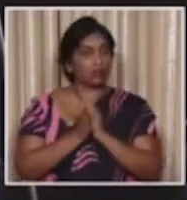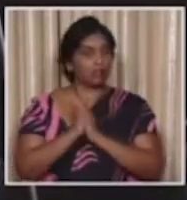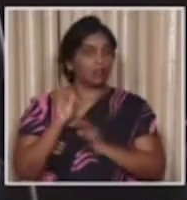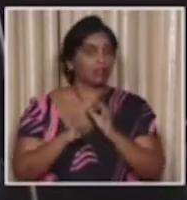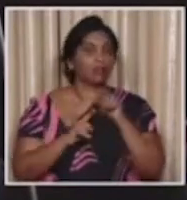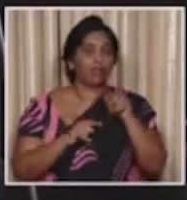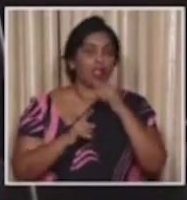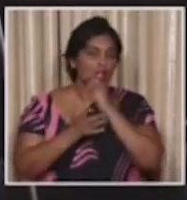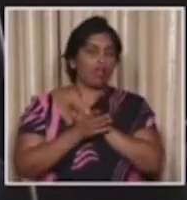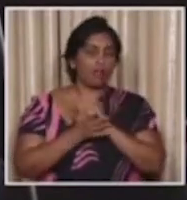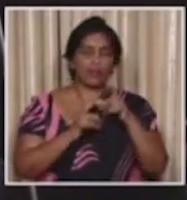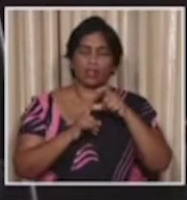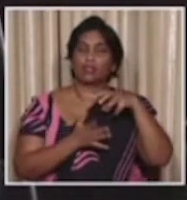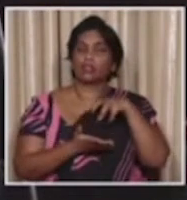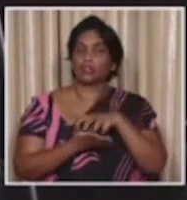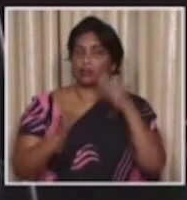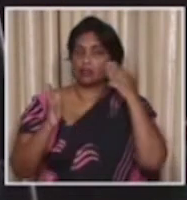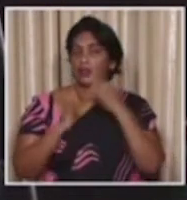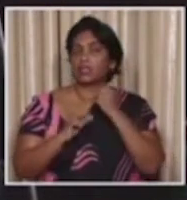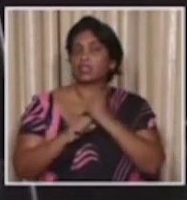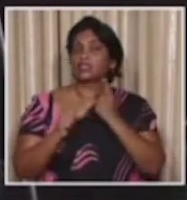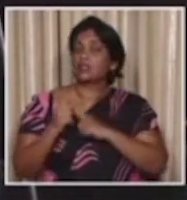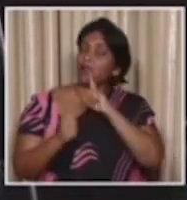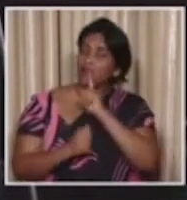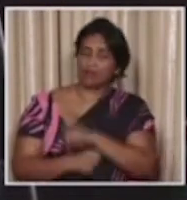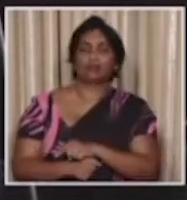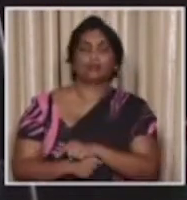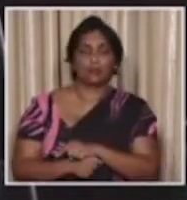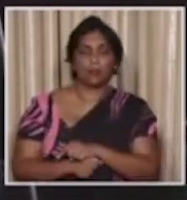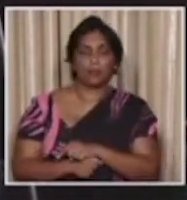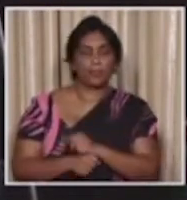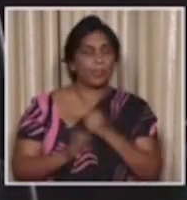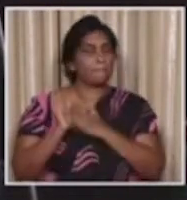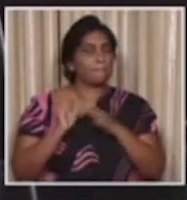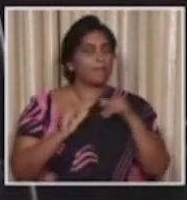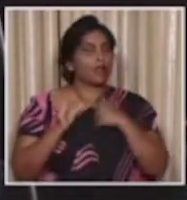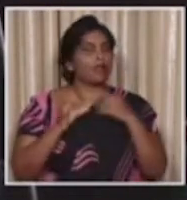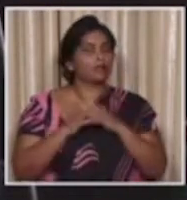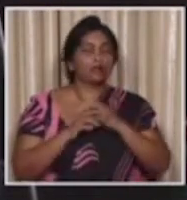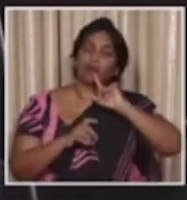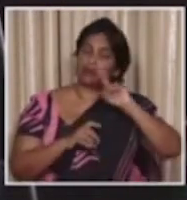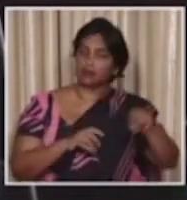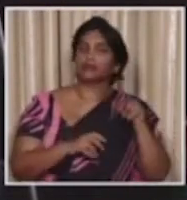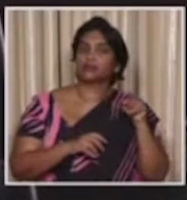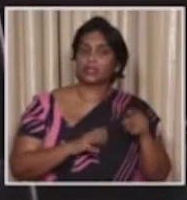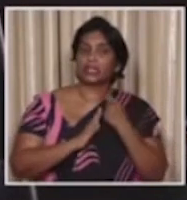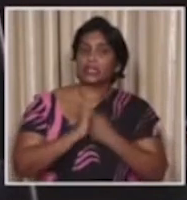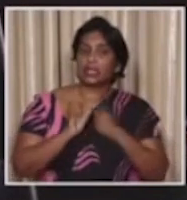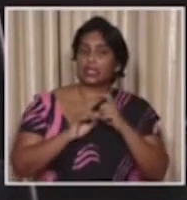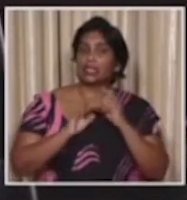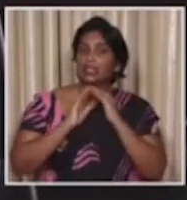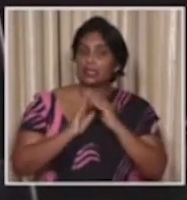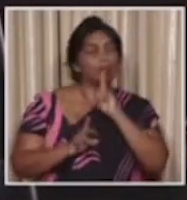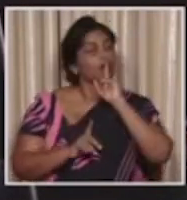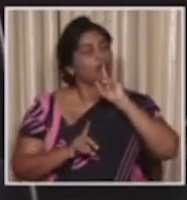මන්ත්‍රීතුමියෙක් මේ හම්බන්තොට දිස්ත්‍රික්කයේ ගැන දිසාපත්තුමාගේ විමසන්න මහවැලියේ අධිකාරිය විමසන්න නීතිපති